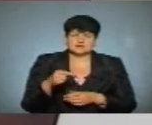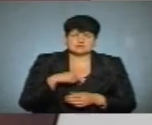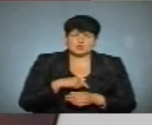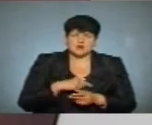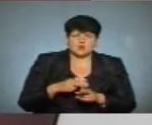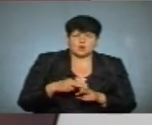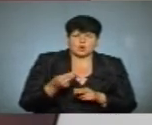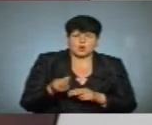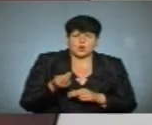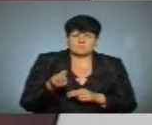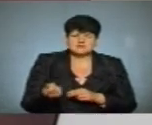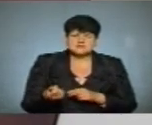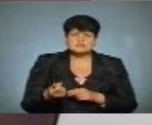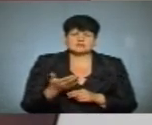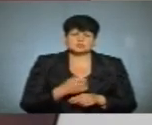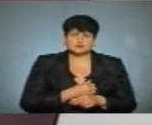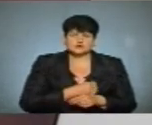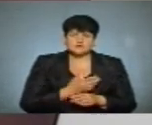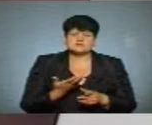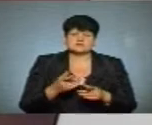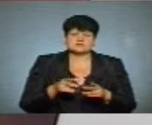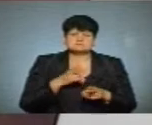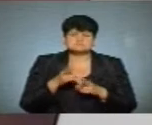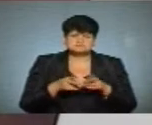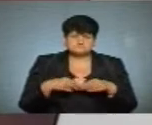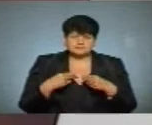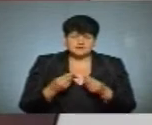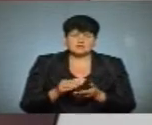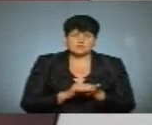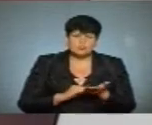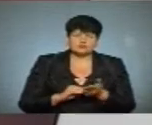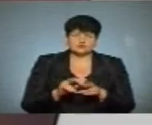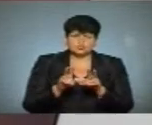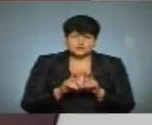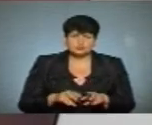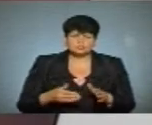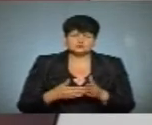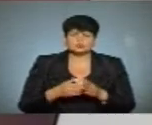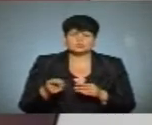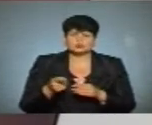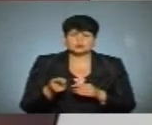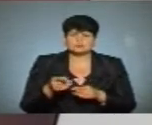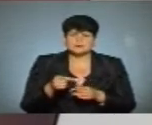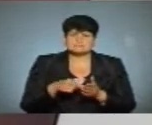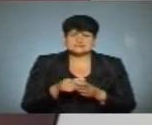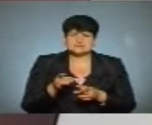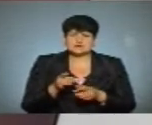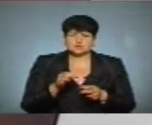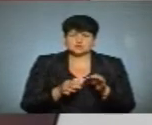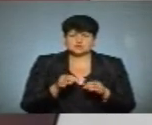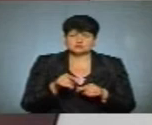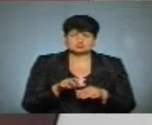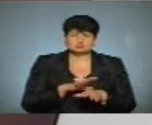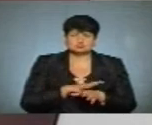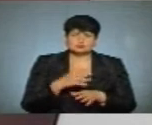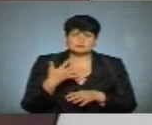Наталії Ващенко. Обвинувачені подали апеляцію, справу направили на повторний розгляд до Тернопільського міськрайонного суду. Тут відбулося